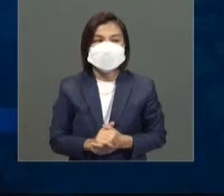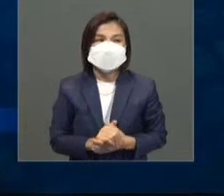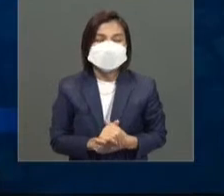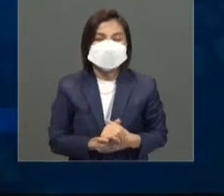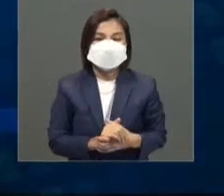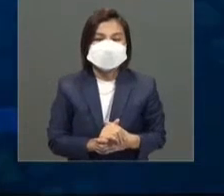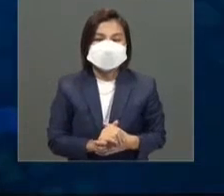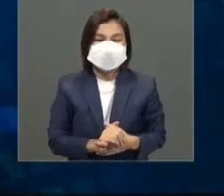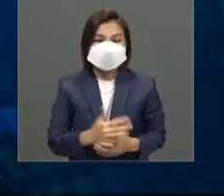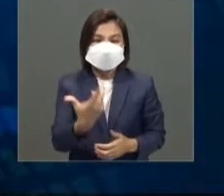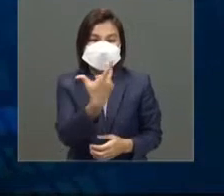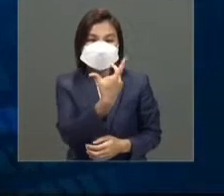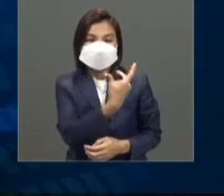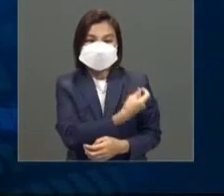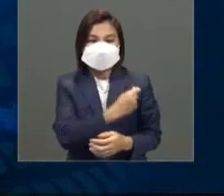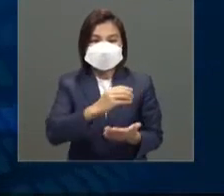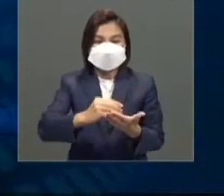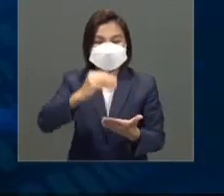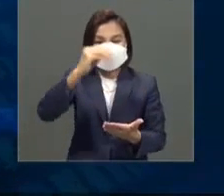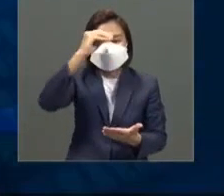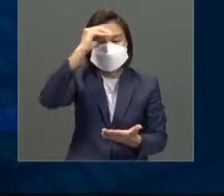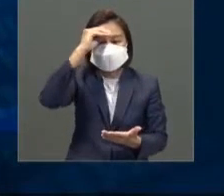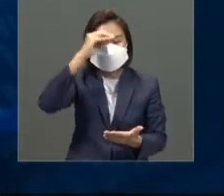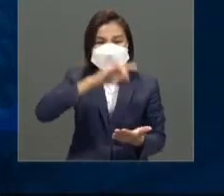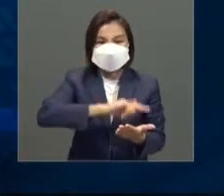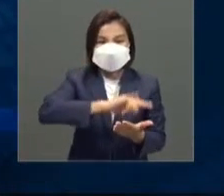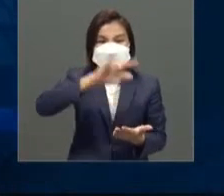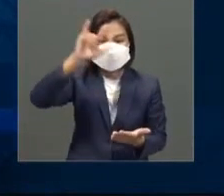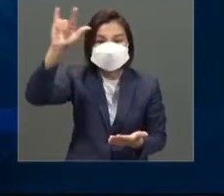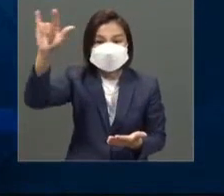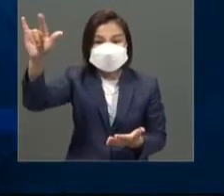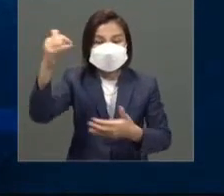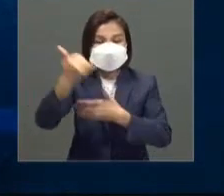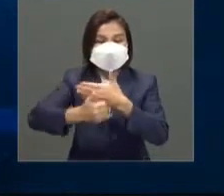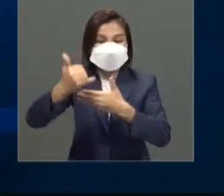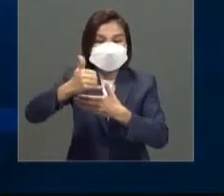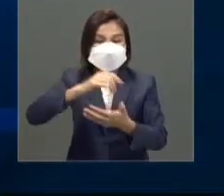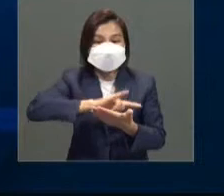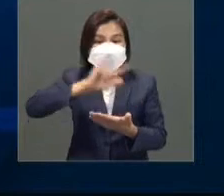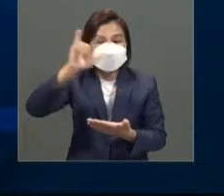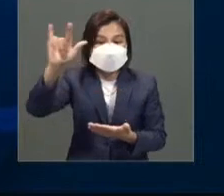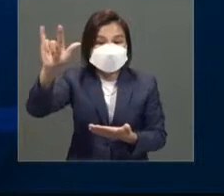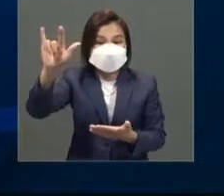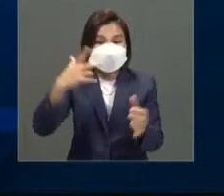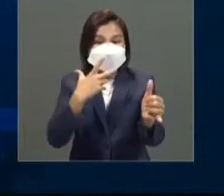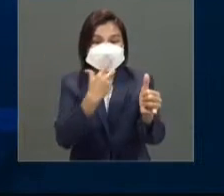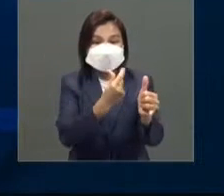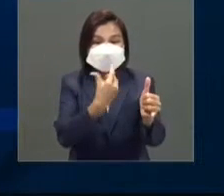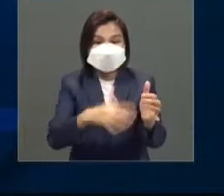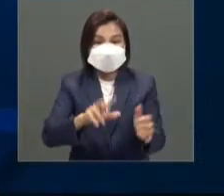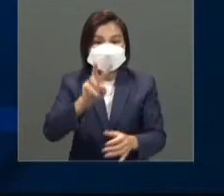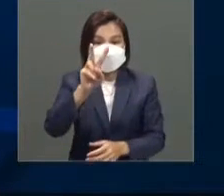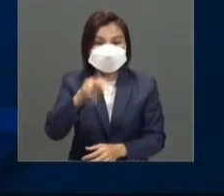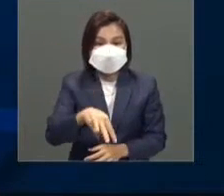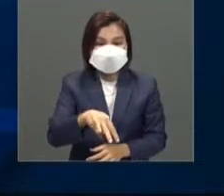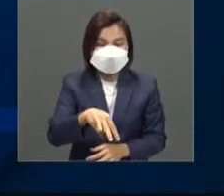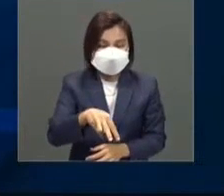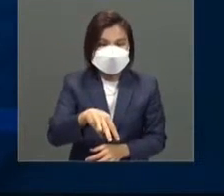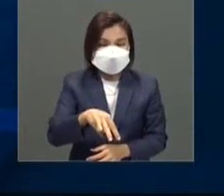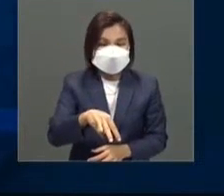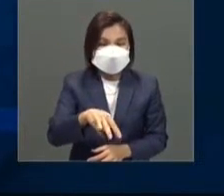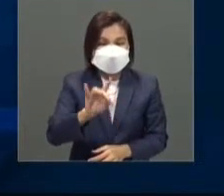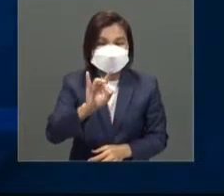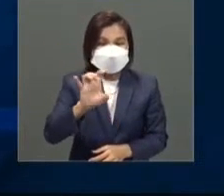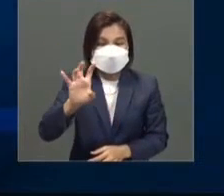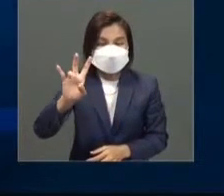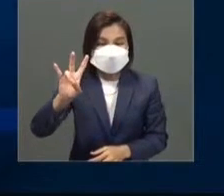ในส่วนของการฉีดนักเรียนไทยที่ต้องเดินทางไปศึกษาต่อต่างประเทศนะครับก็ขณะนี้ก็ฉีดไปได้ 2,878 นะครับต้องเรียน